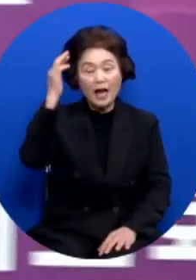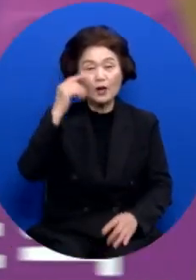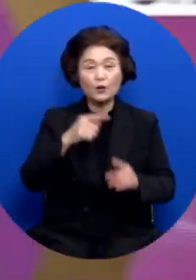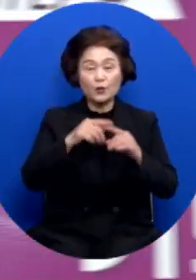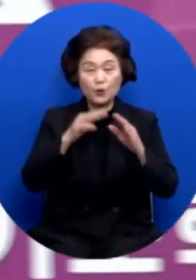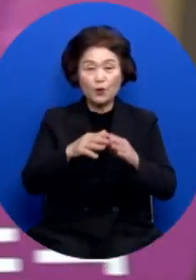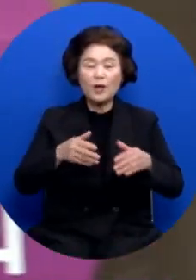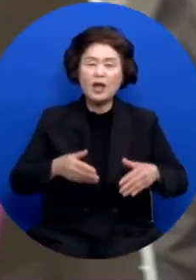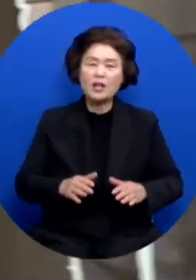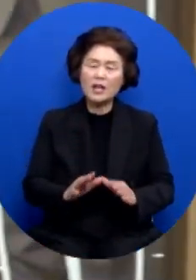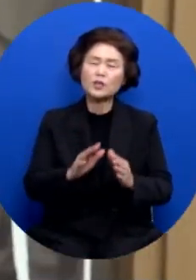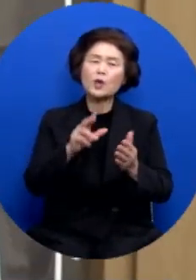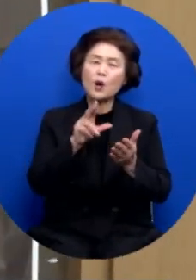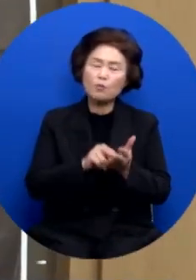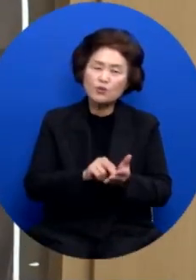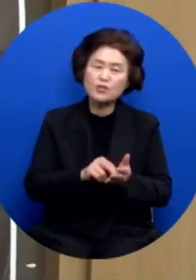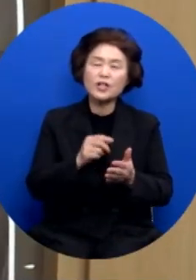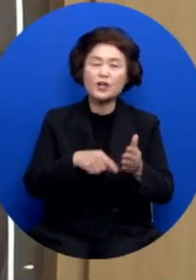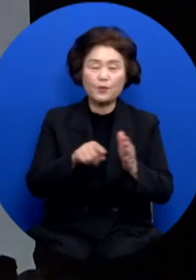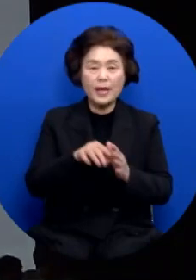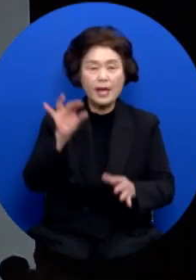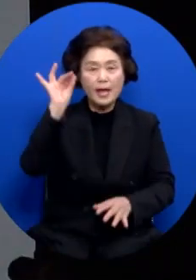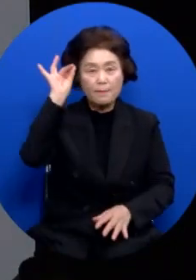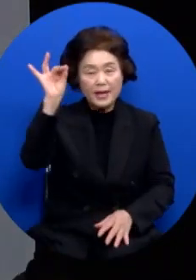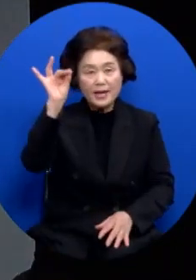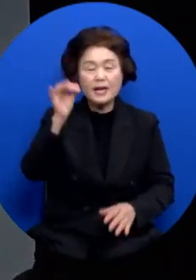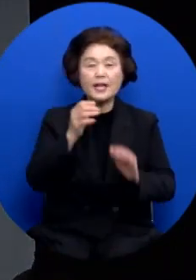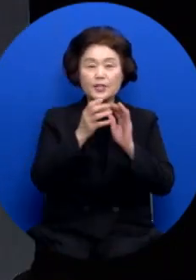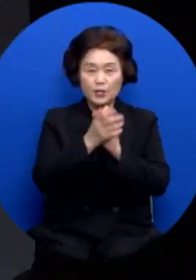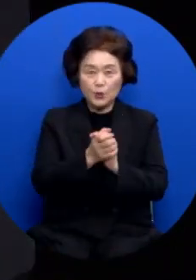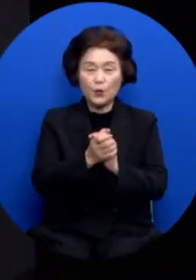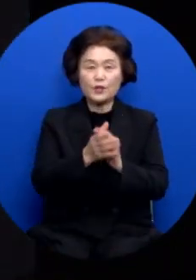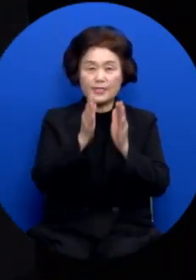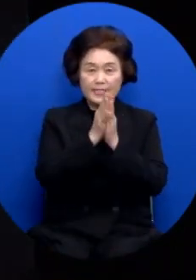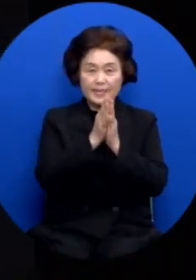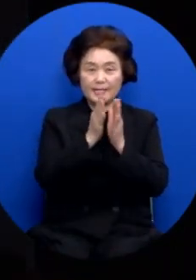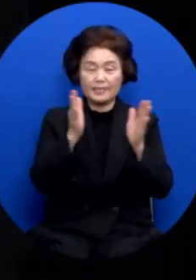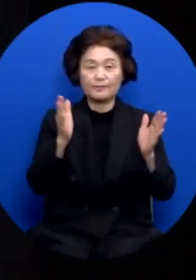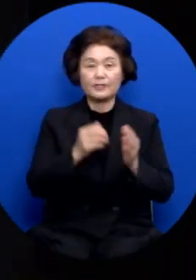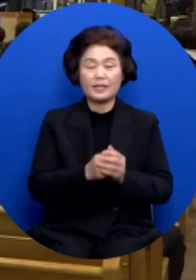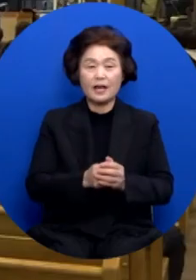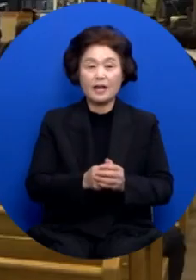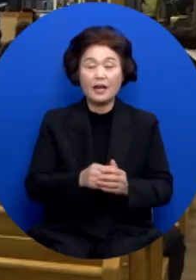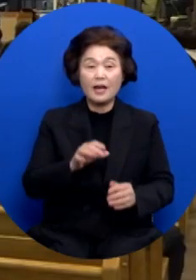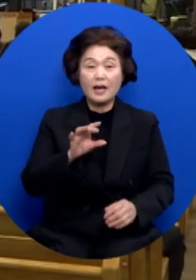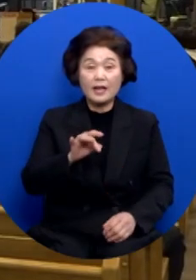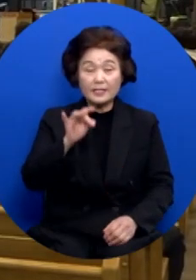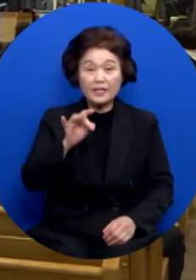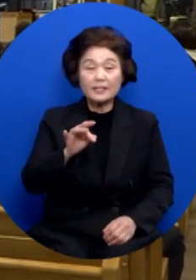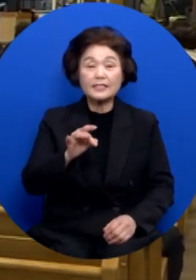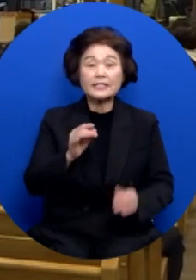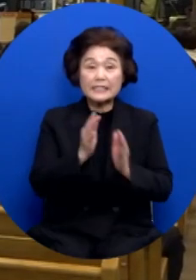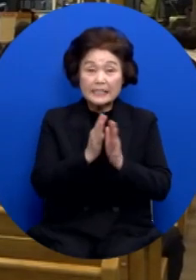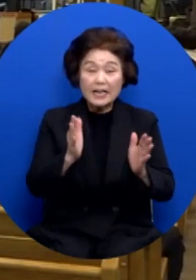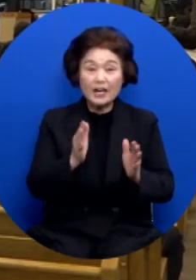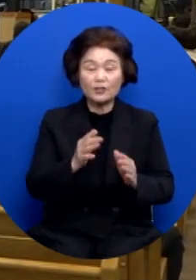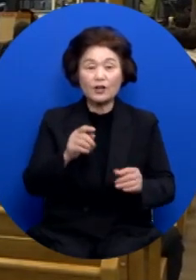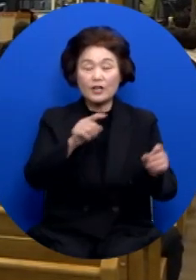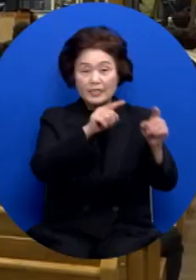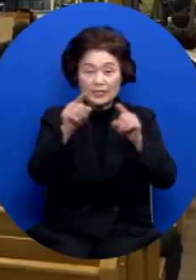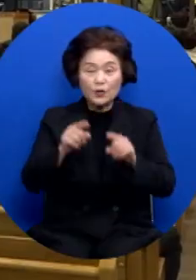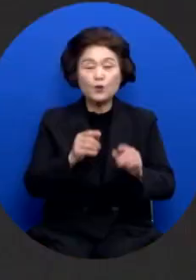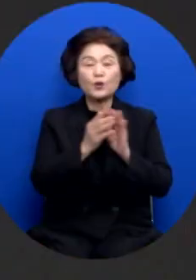한국교회 저출산 극복을 위해 100일간 기도 행진을 진행합니다. 첫걸음으로 전국연합기도회를